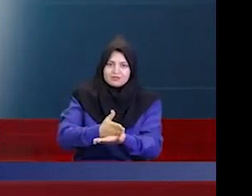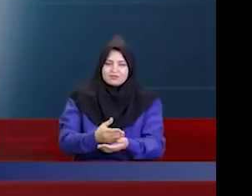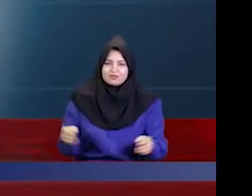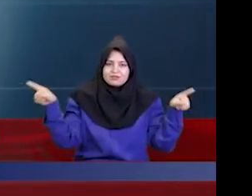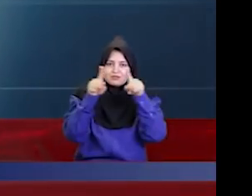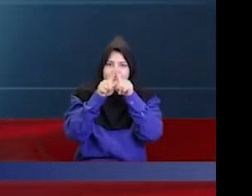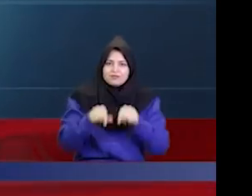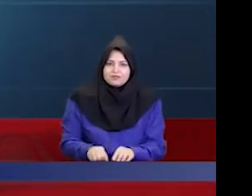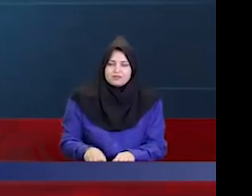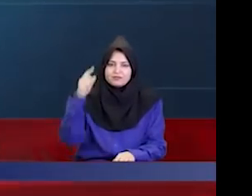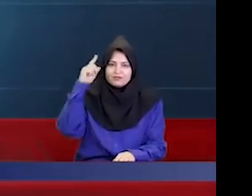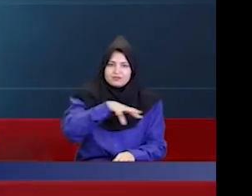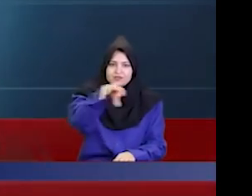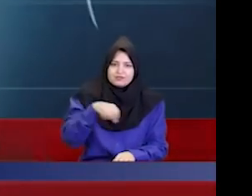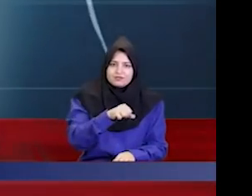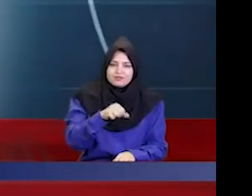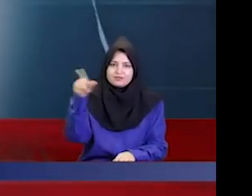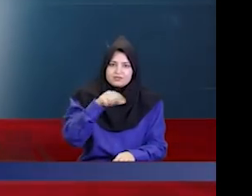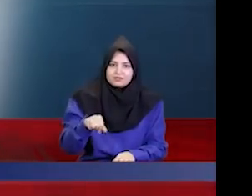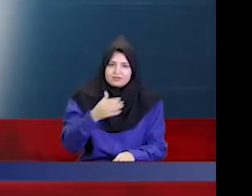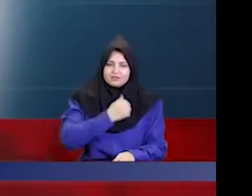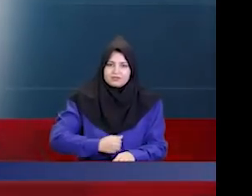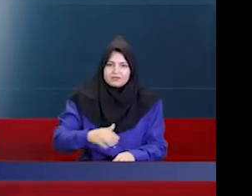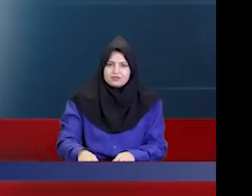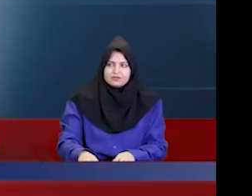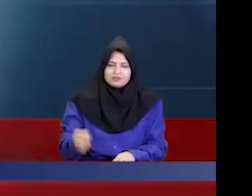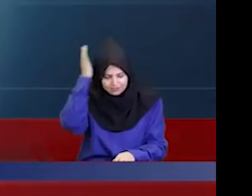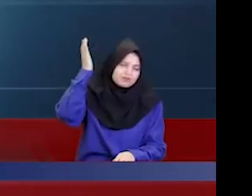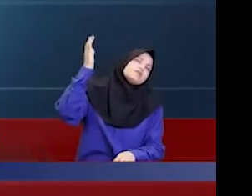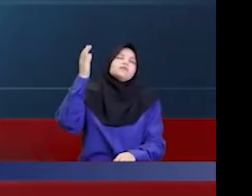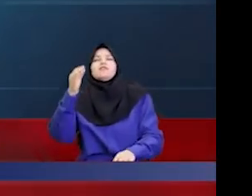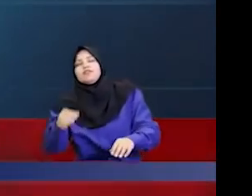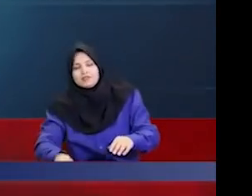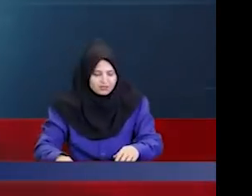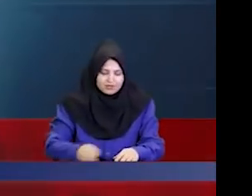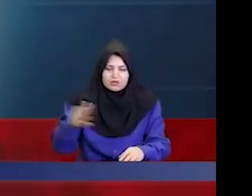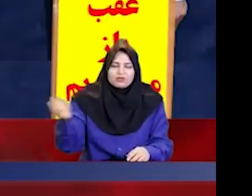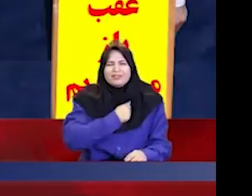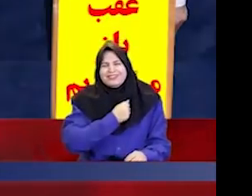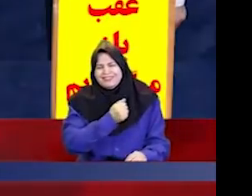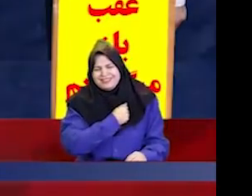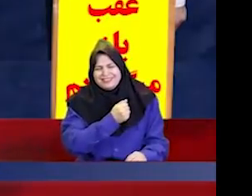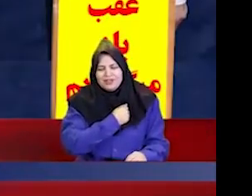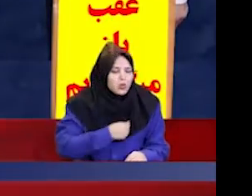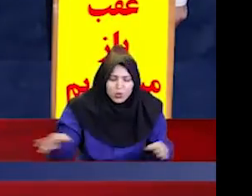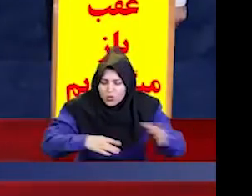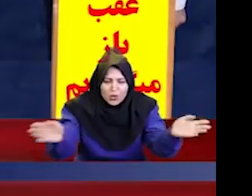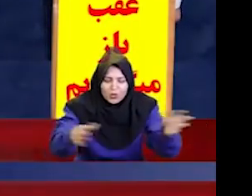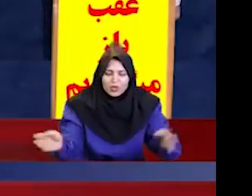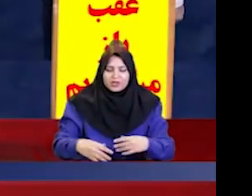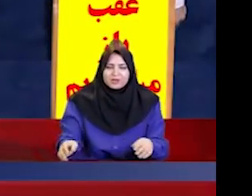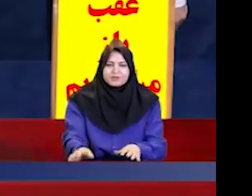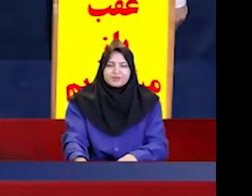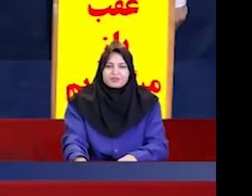ملعون با حضور حمید داداش امیر سرگیج پدر ارتباطات بسوزه برگزار شد. گروهان